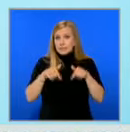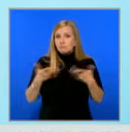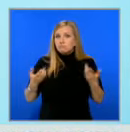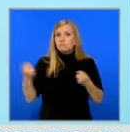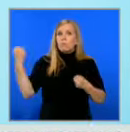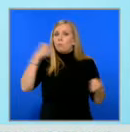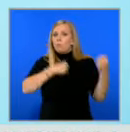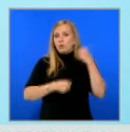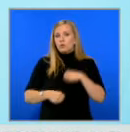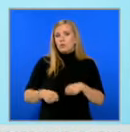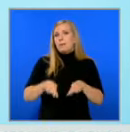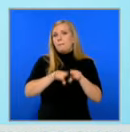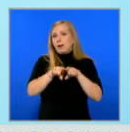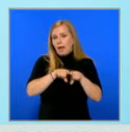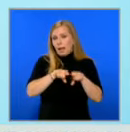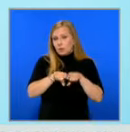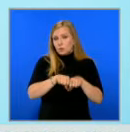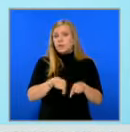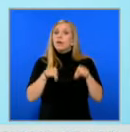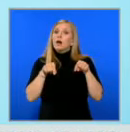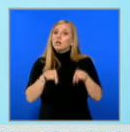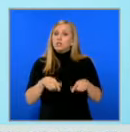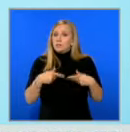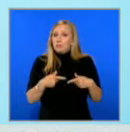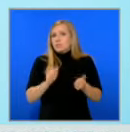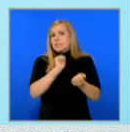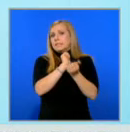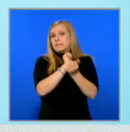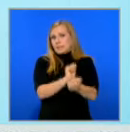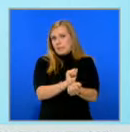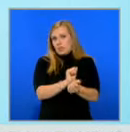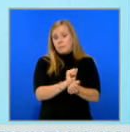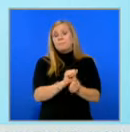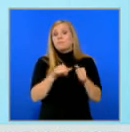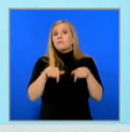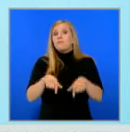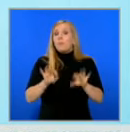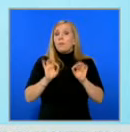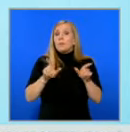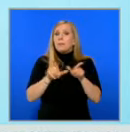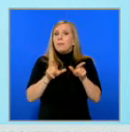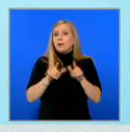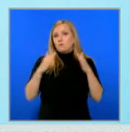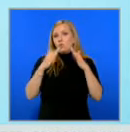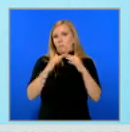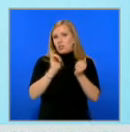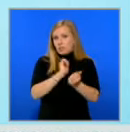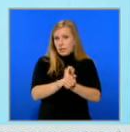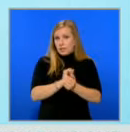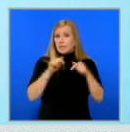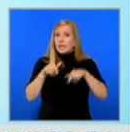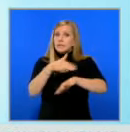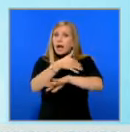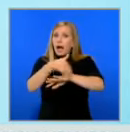убийство от прокуратурата ще поиска той да бъде задържан под стража в момента михайлов е под домашен арест днес